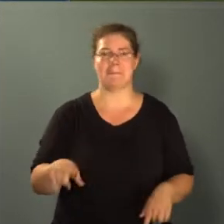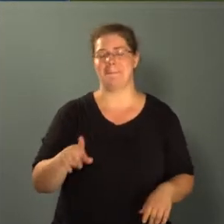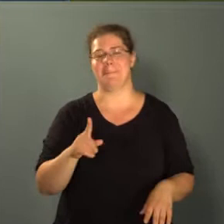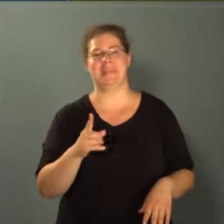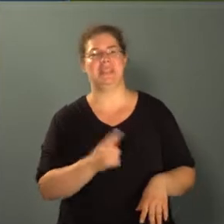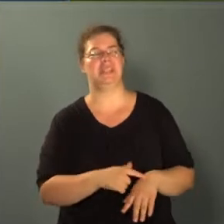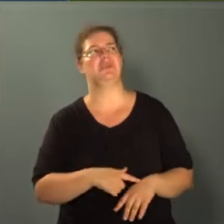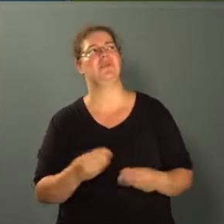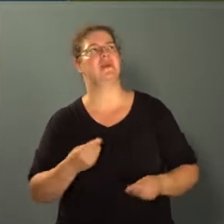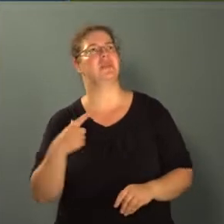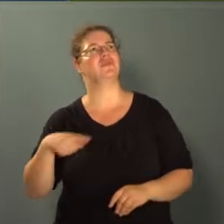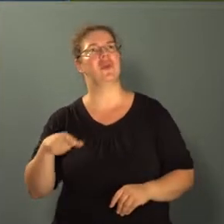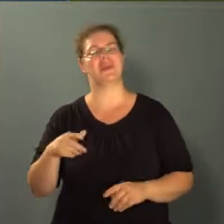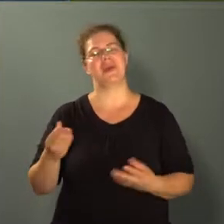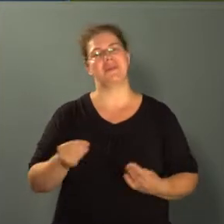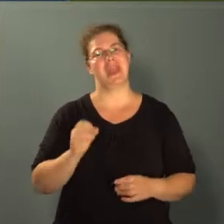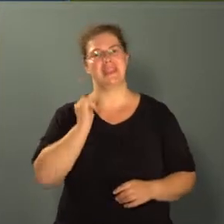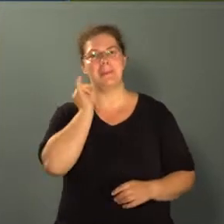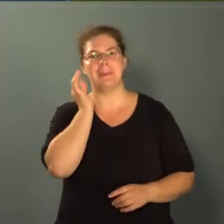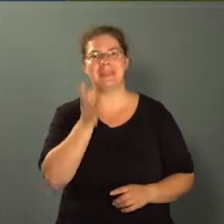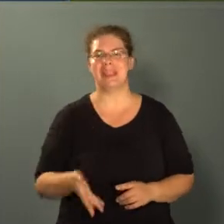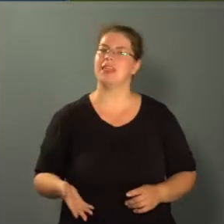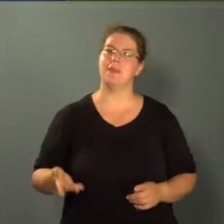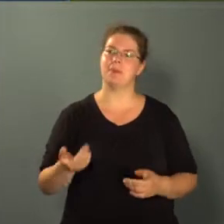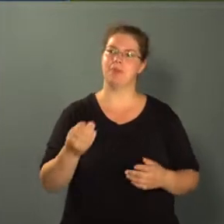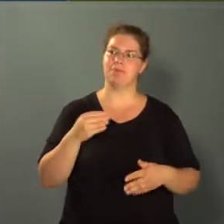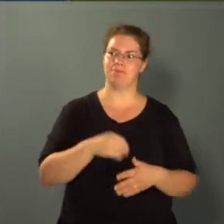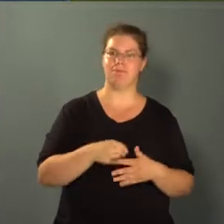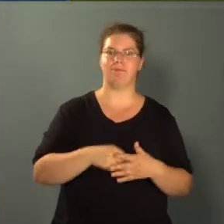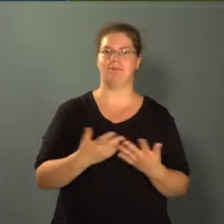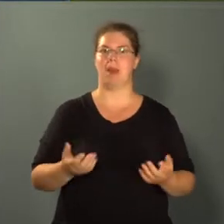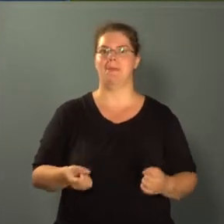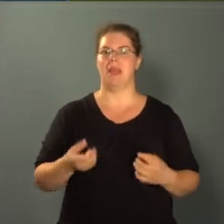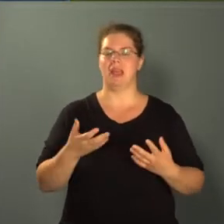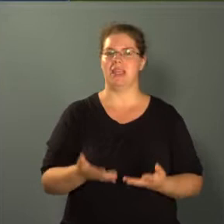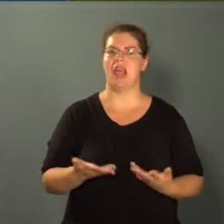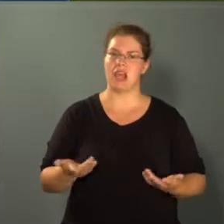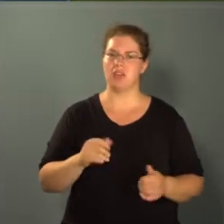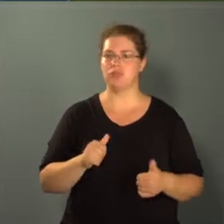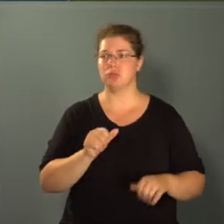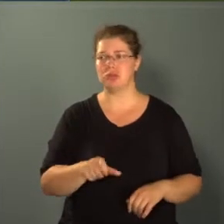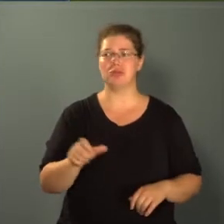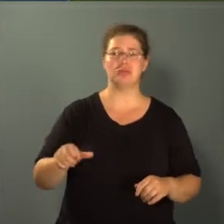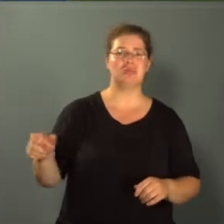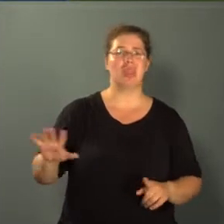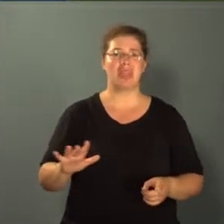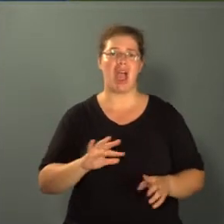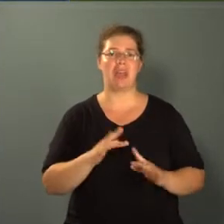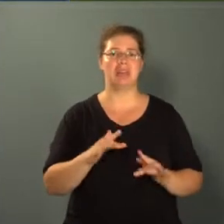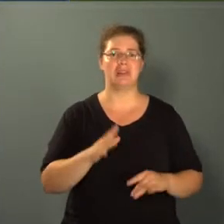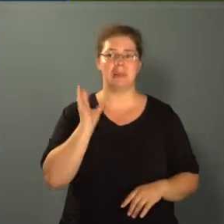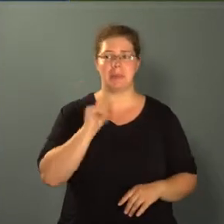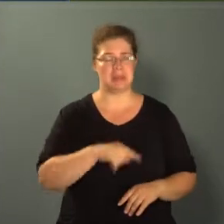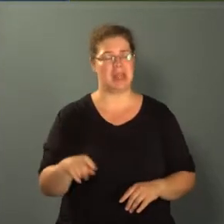az, ami ennyire minden napjainkban megjelent a sportolóknak is, de a hétköznapi embereknek, hogy